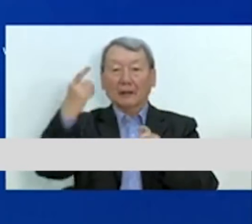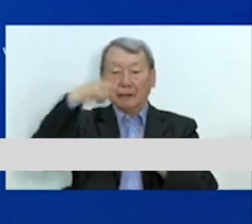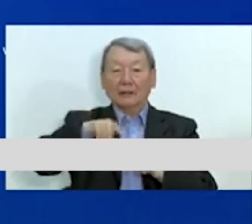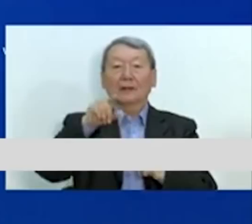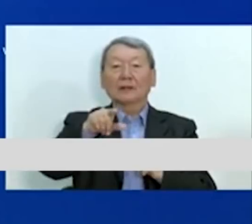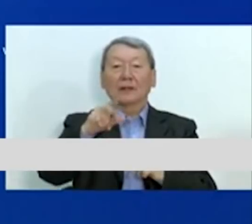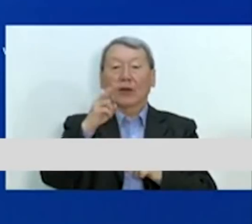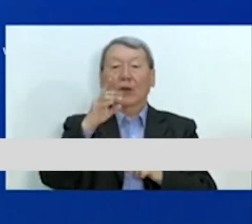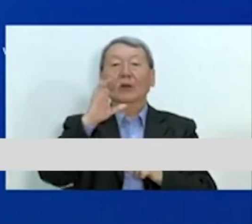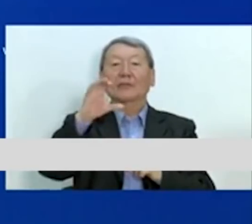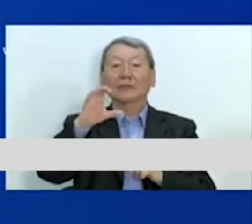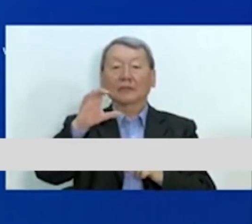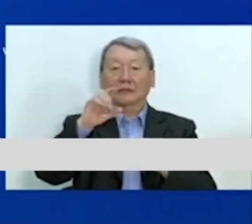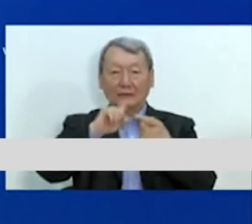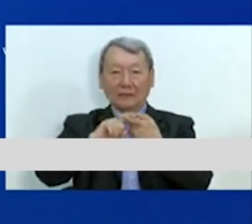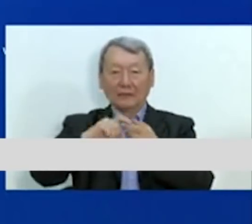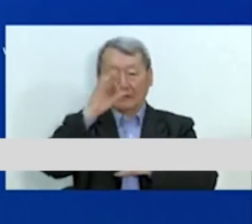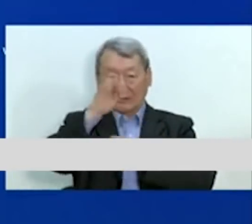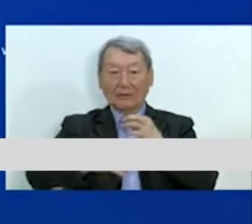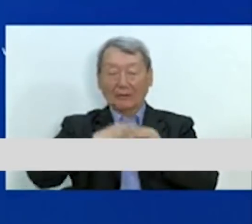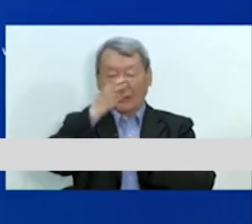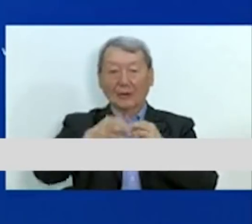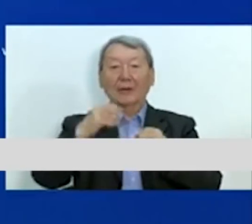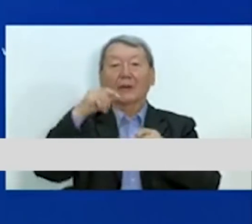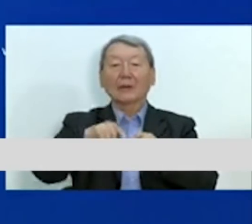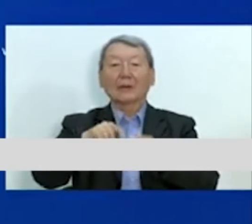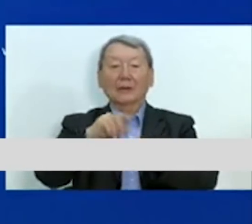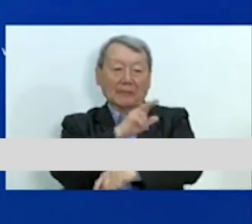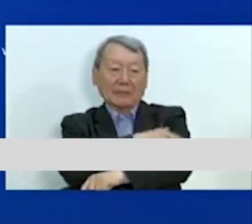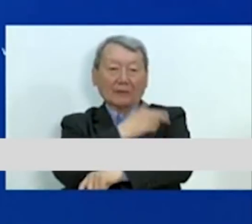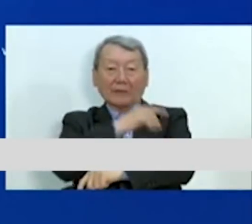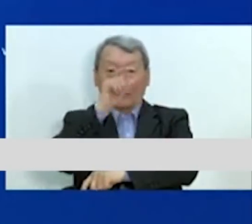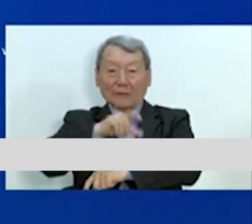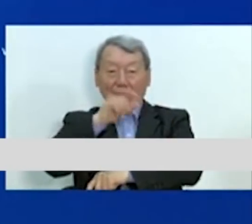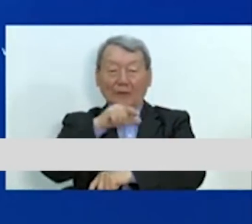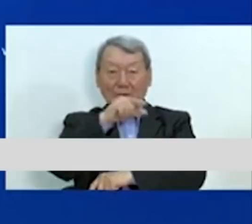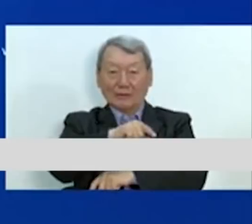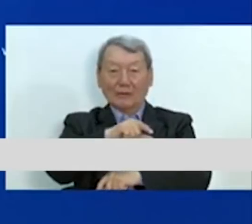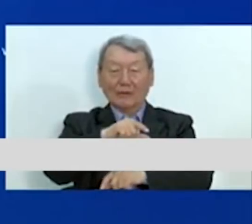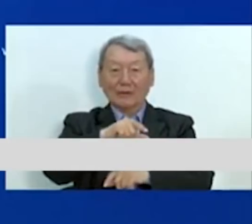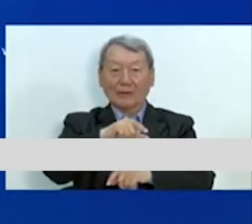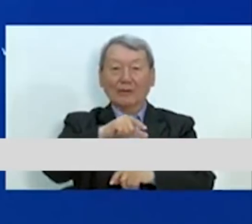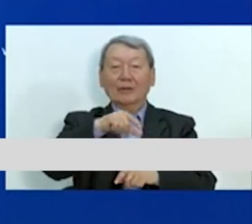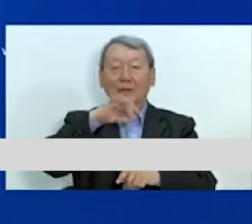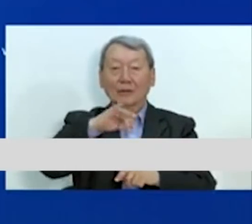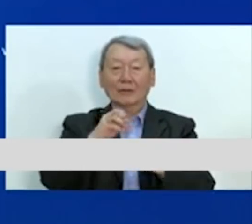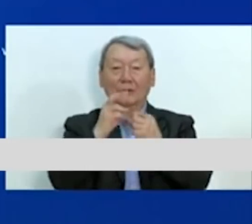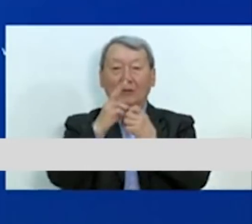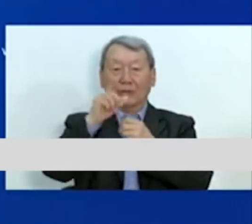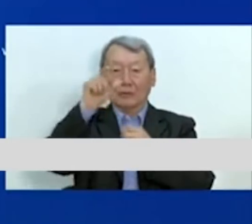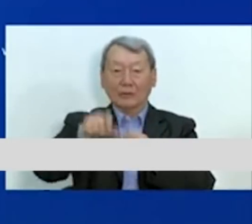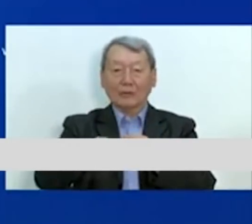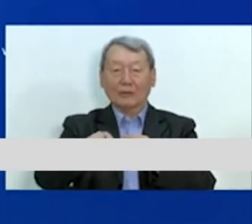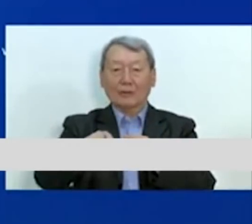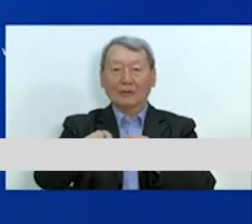сутка ичинде ушу коронавирус жуктуруп алган медицина мекемелердин кызматкерлеринин арасында 12